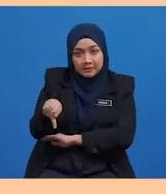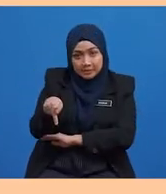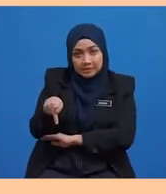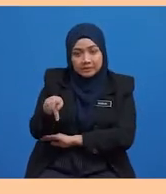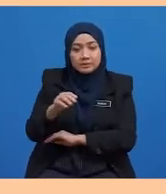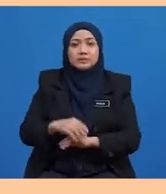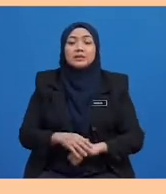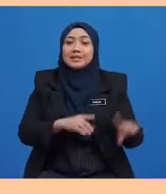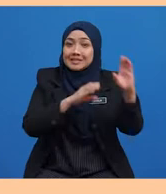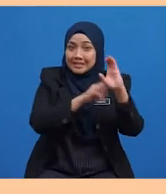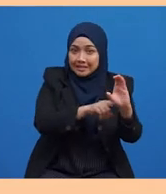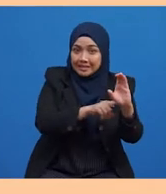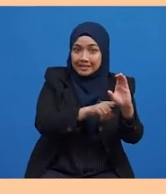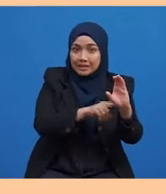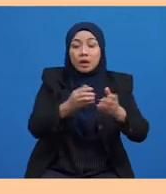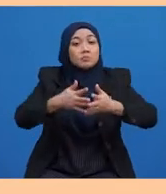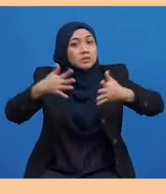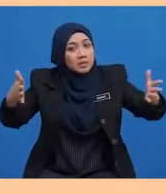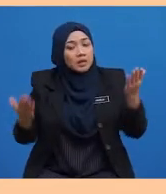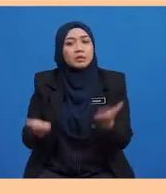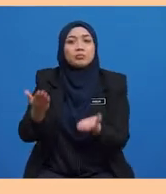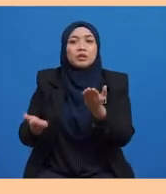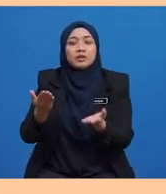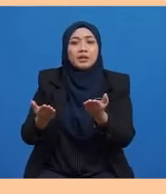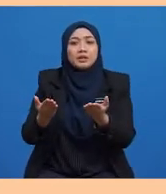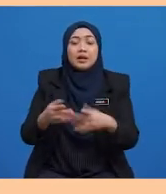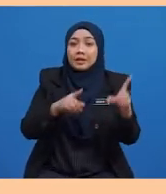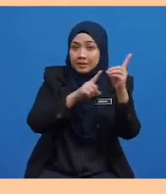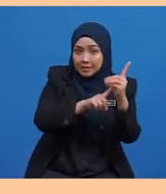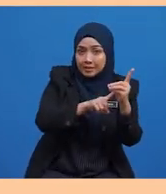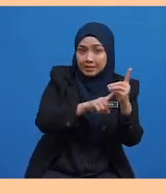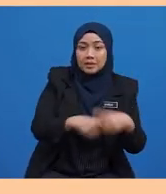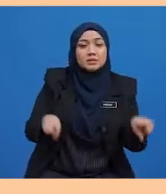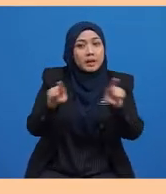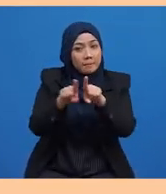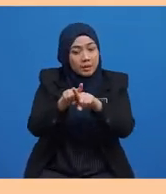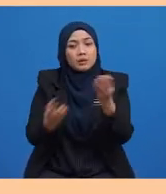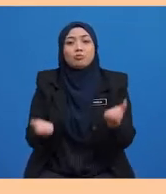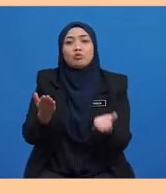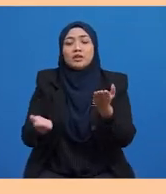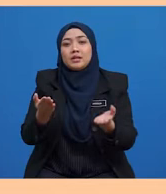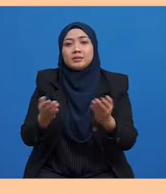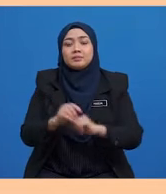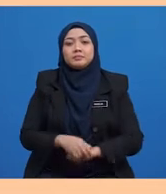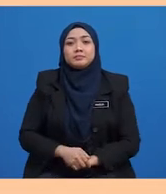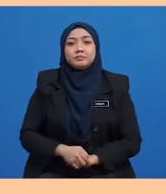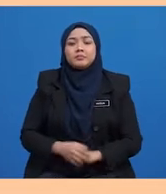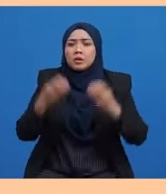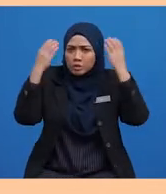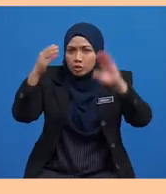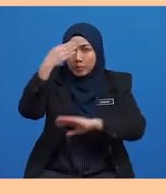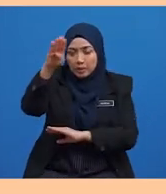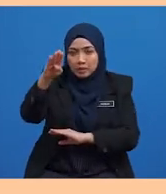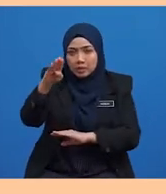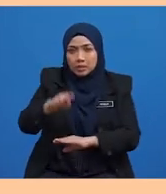Pasti. C. Besar kemungkinan. D. Sama kemungkinan. Cikgu